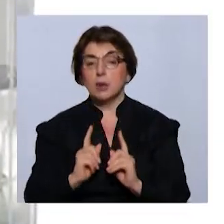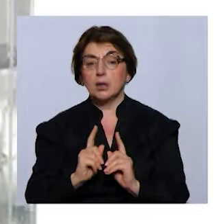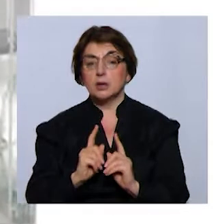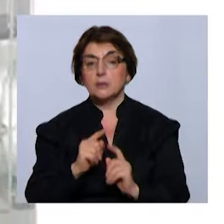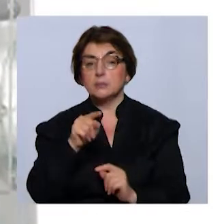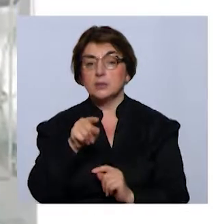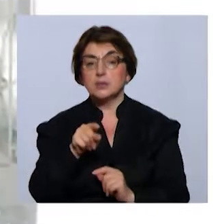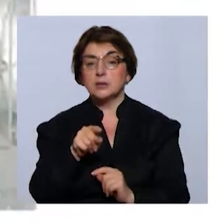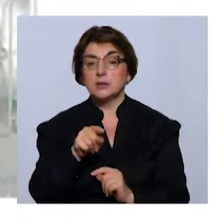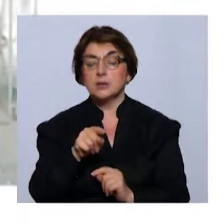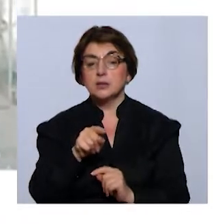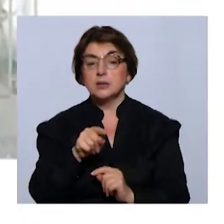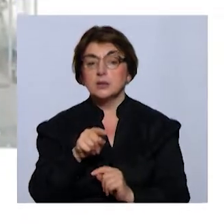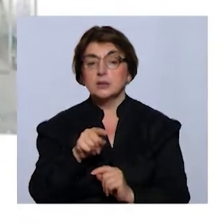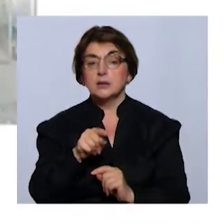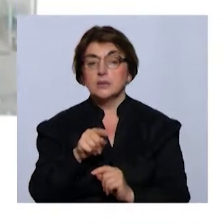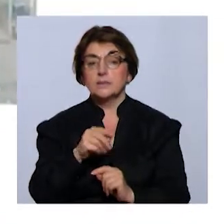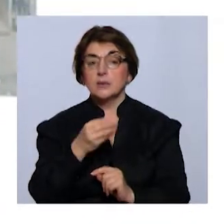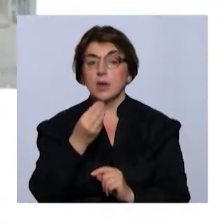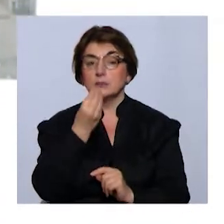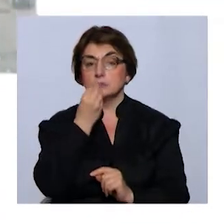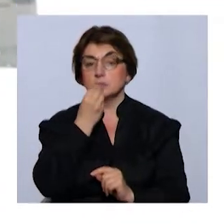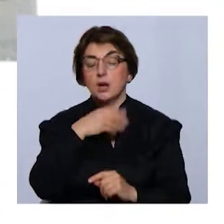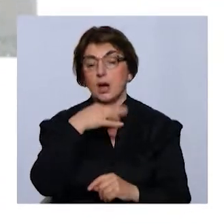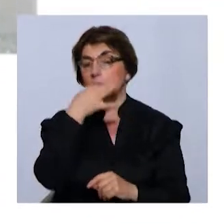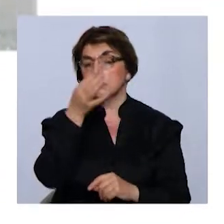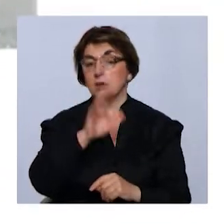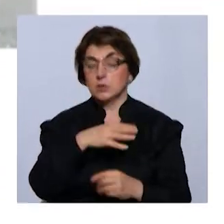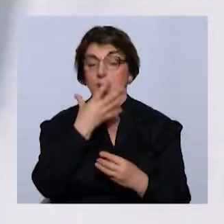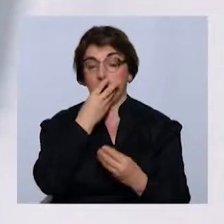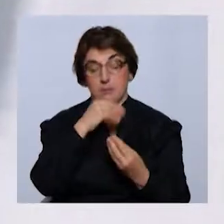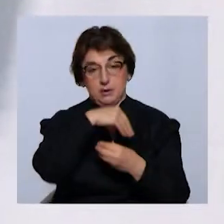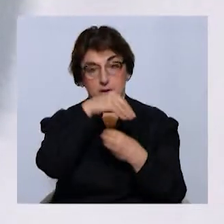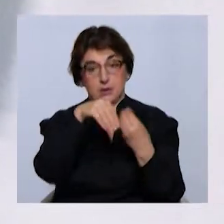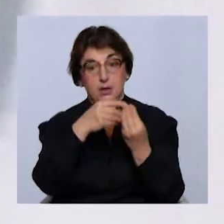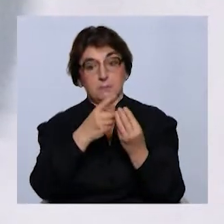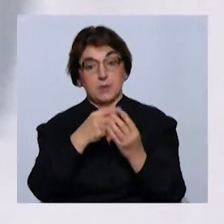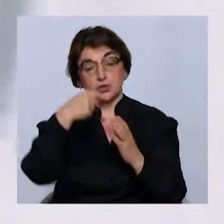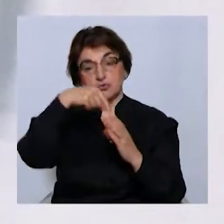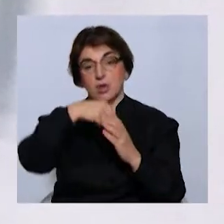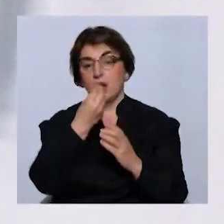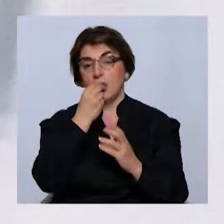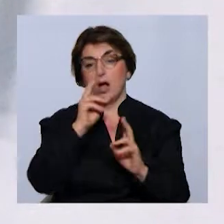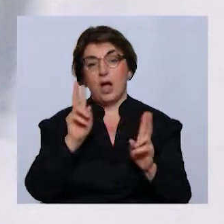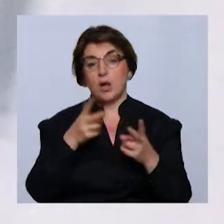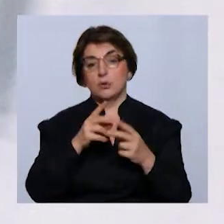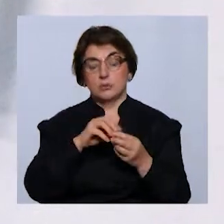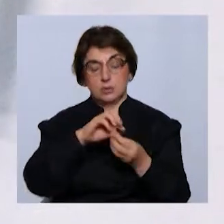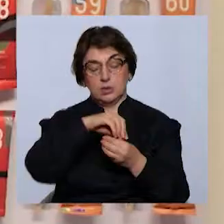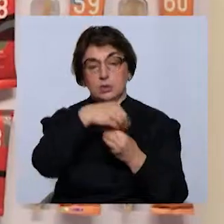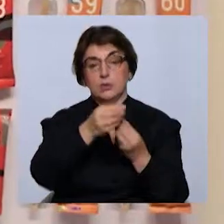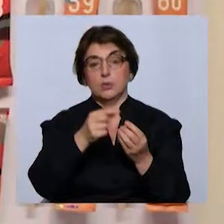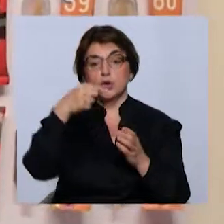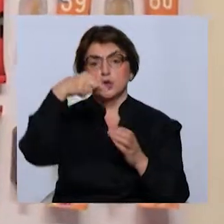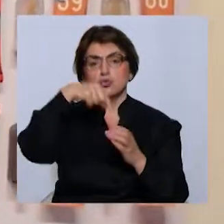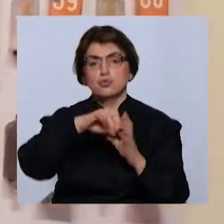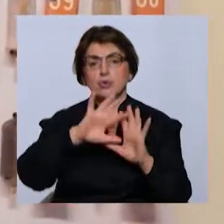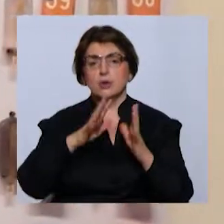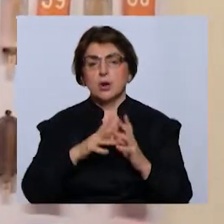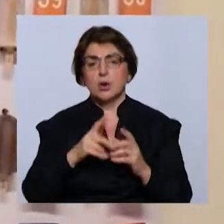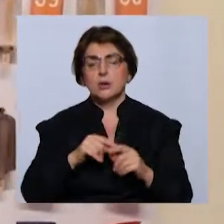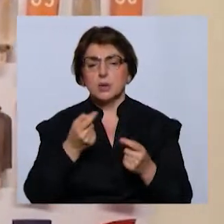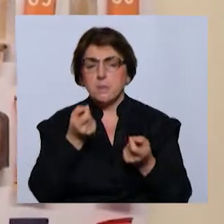მის ესე ვთქვათ, შეჭმას არ ურჩევდნენ. ვინაიდან აი ამ ლამაზი ნაყინის გაახსნის დროს თქვენ იქ შეგხვდებოდათ,